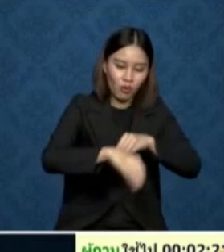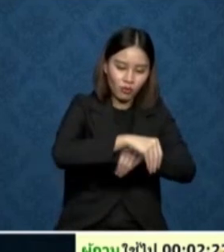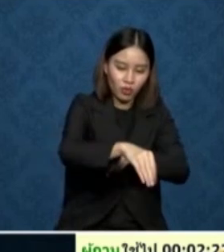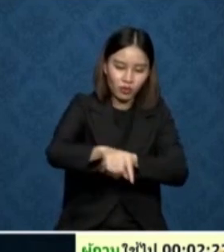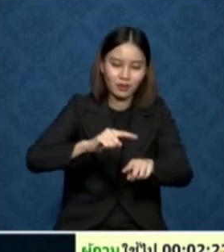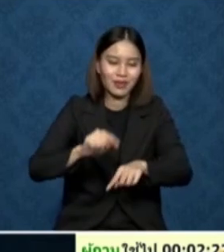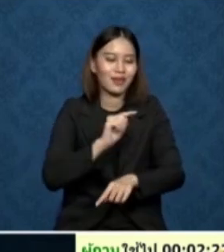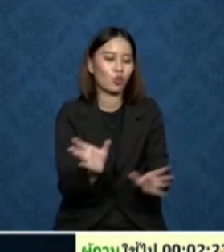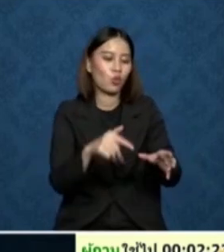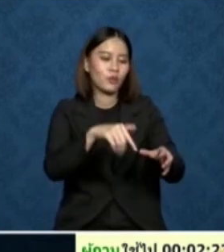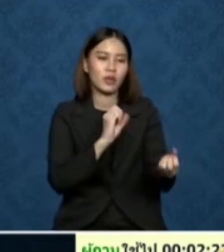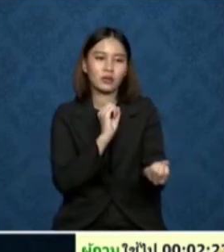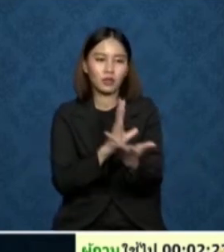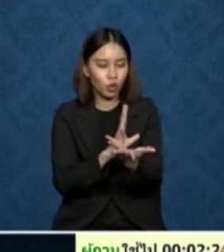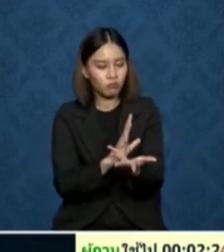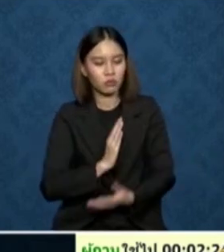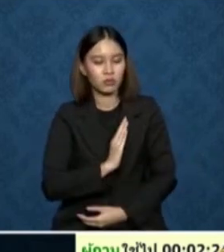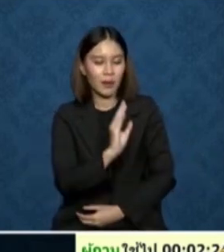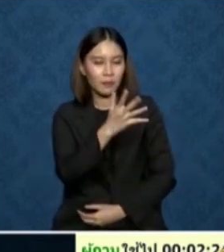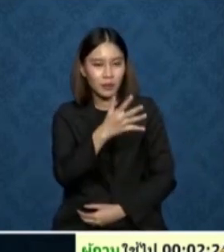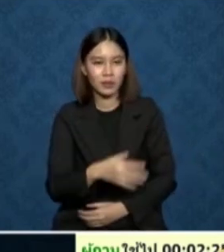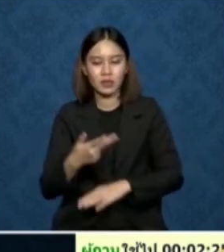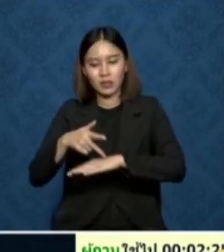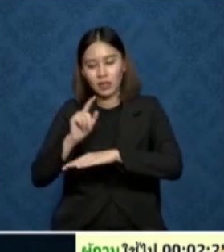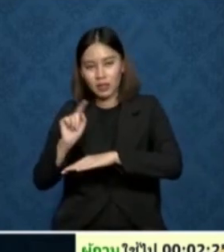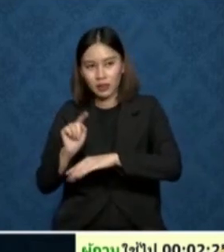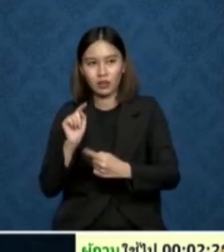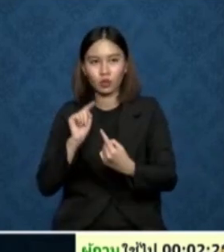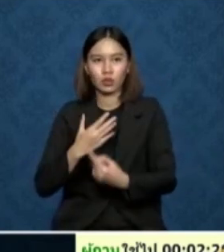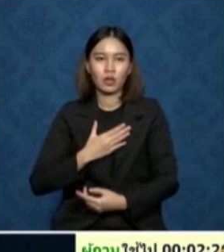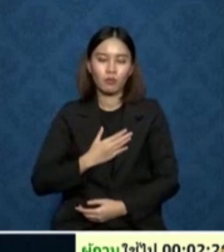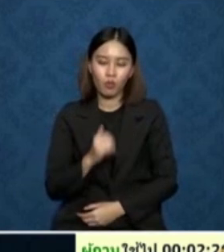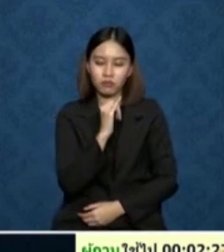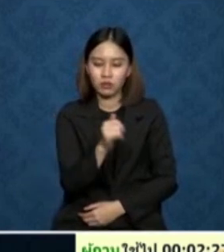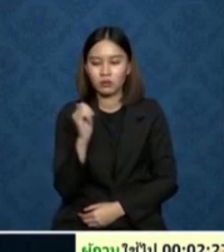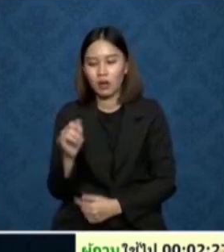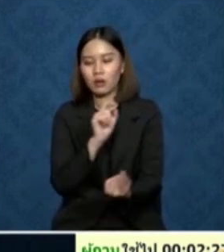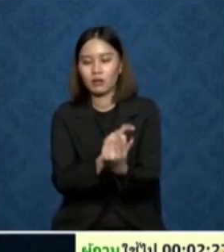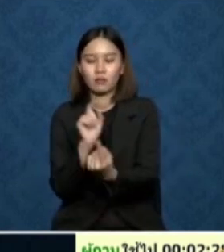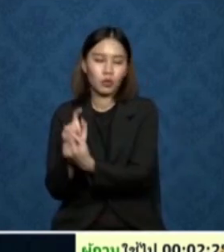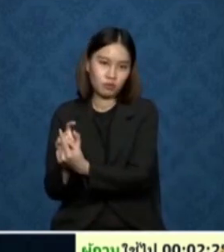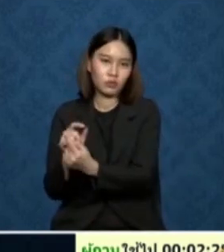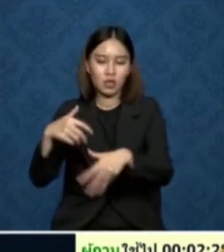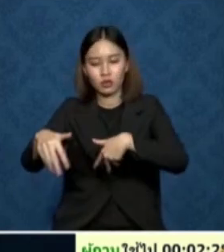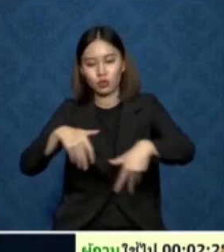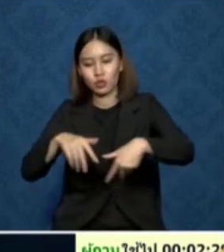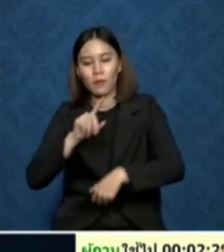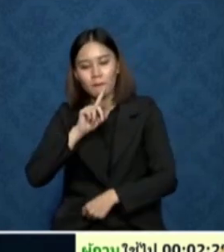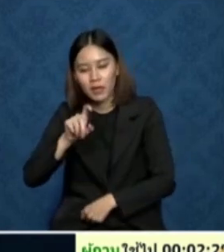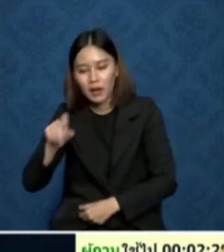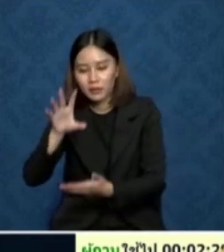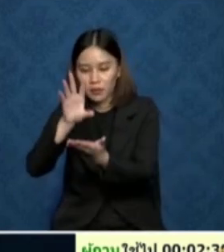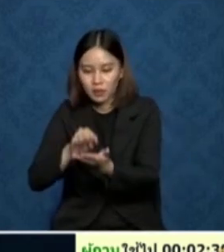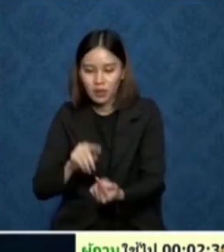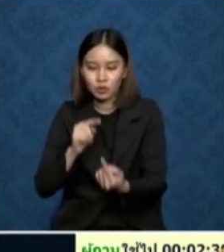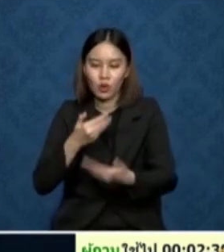บเป็ผู้ได้รบผลกระทบที่ไม่ได้รความเป็ทำท่ประทานครับ จากที่ผมได้ลงพื้นที่ไปสรบถามข้